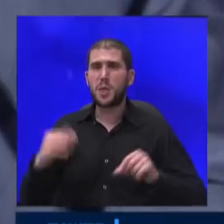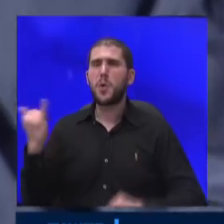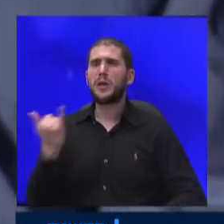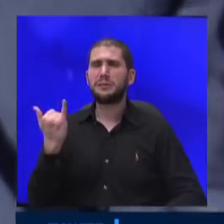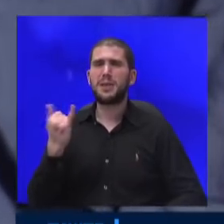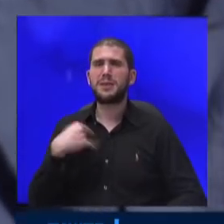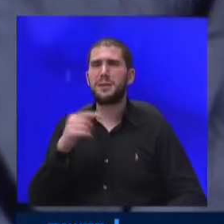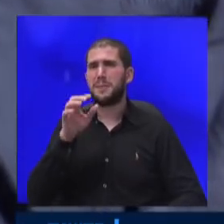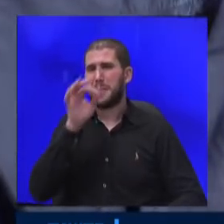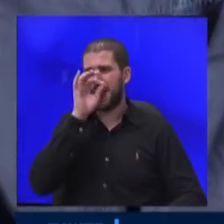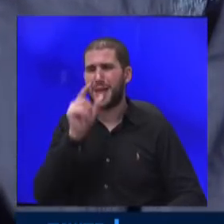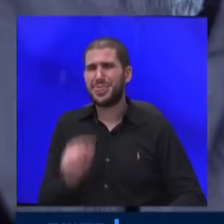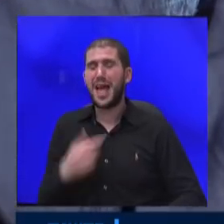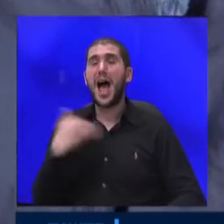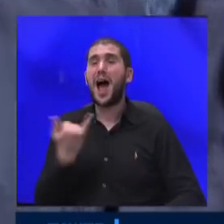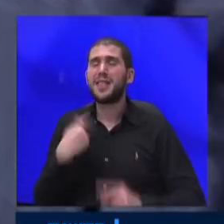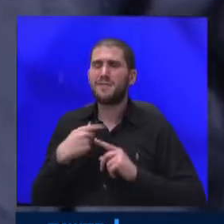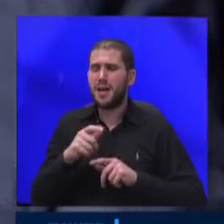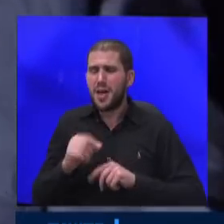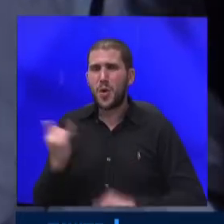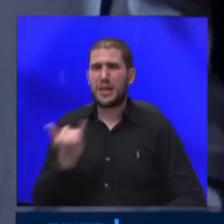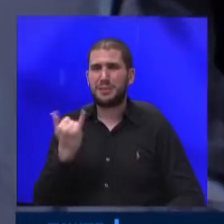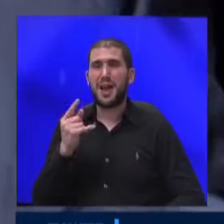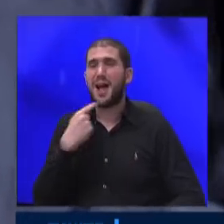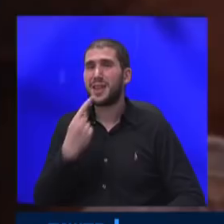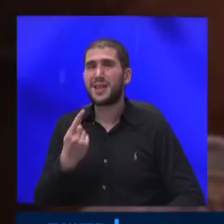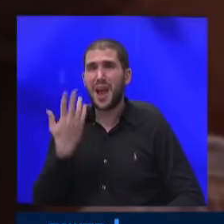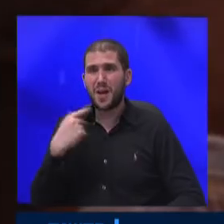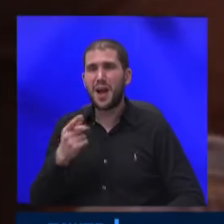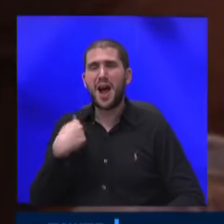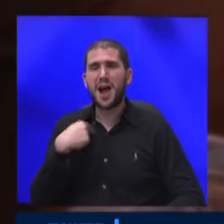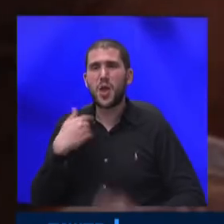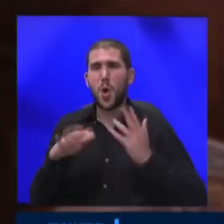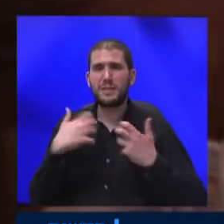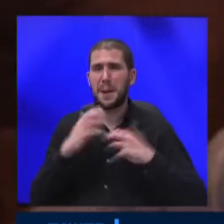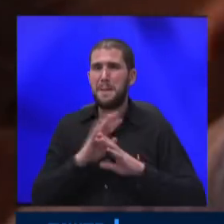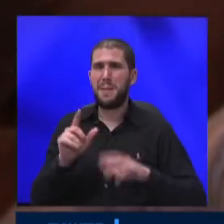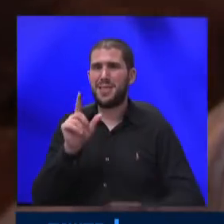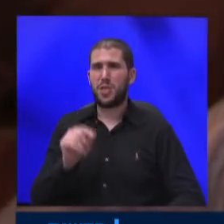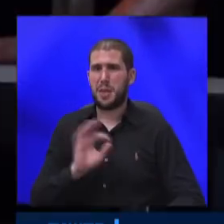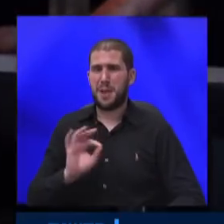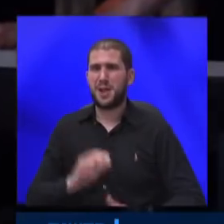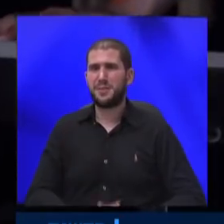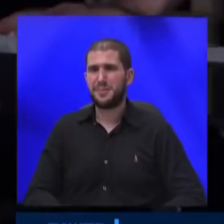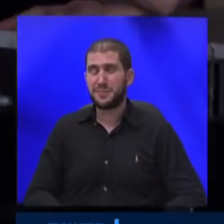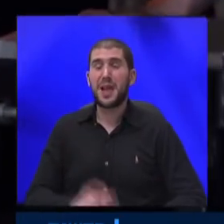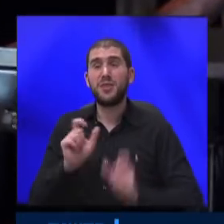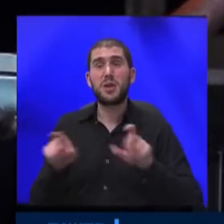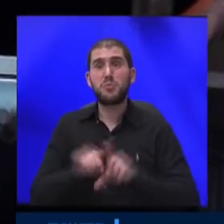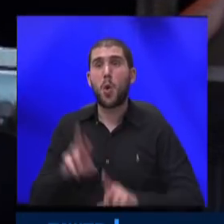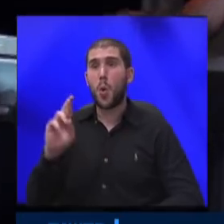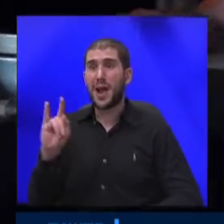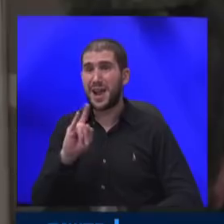לי בתחת כל ההצגה, ואני פשוט מוציאה אותם כל הזמן. את תגיד לה שהיה לך תחתונים, אני רוב ההצגה בלי תחתונים גם. לאנשים כמו רואי